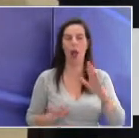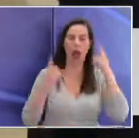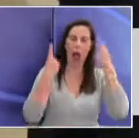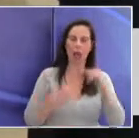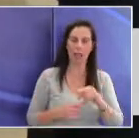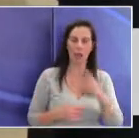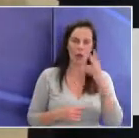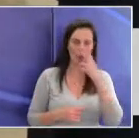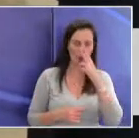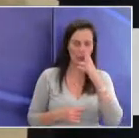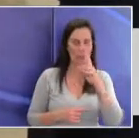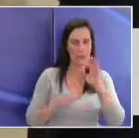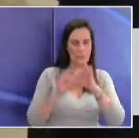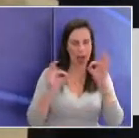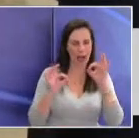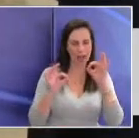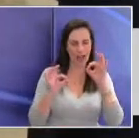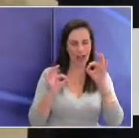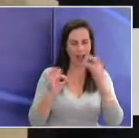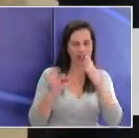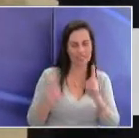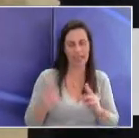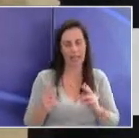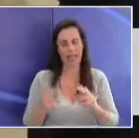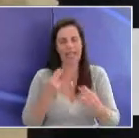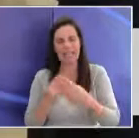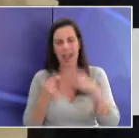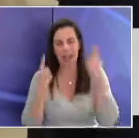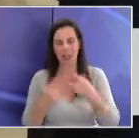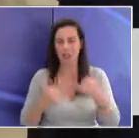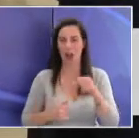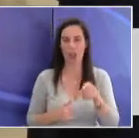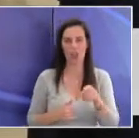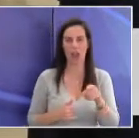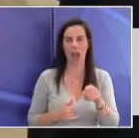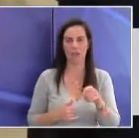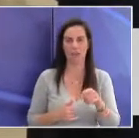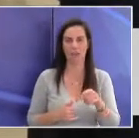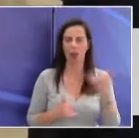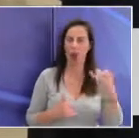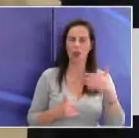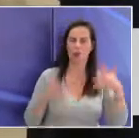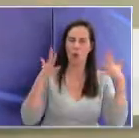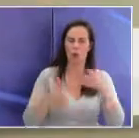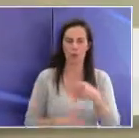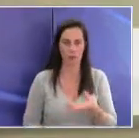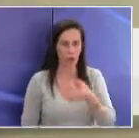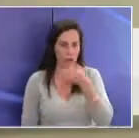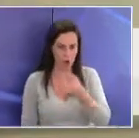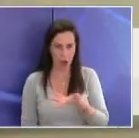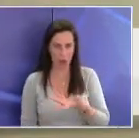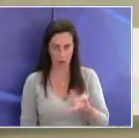החרדים, הוא ניסה להתקרב אליכם בתחילת הקדנציה, ואתם עכשיו היד להתקפותיו. השאלה אם